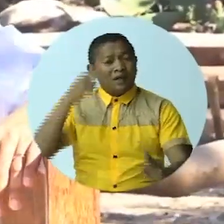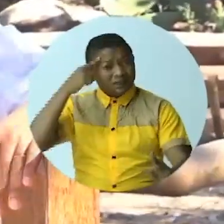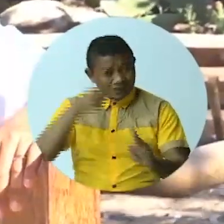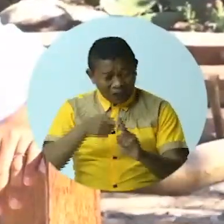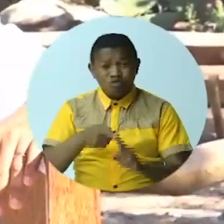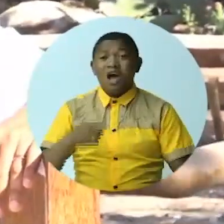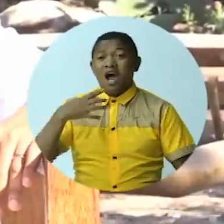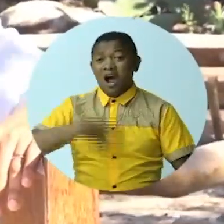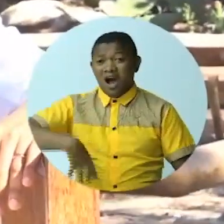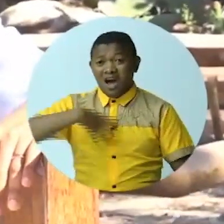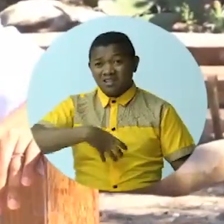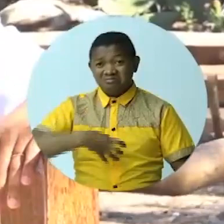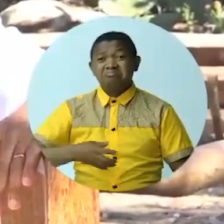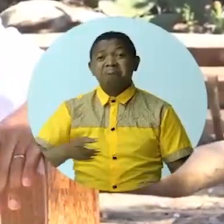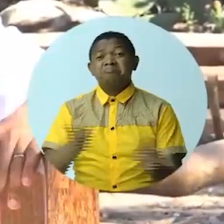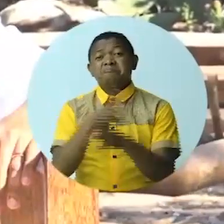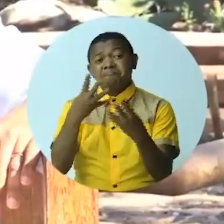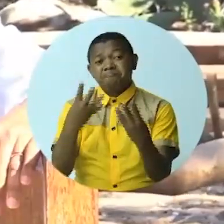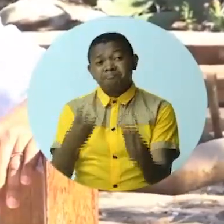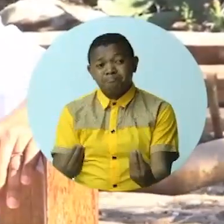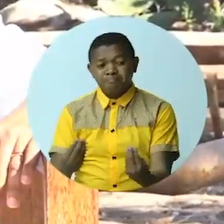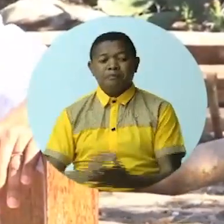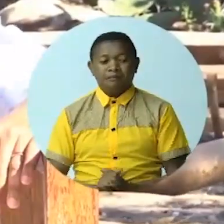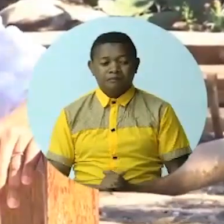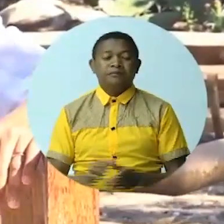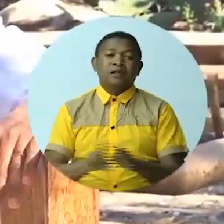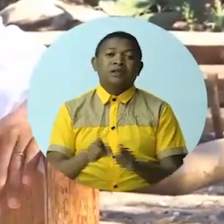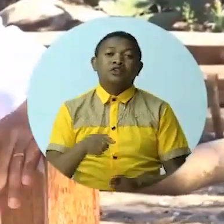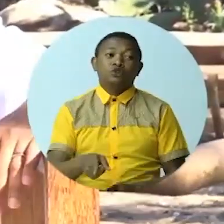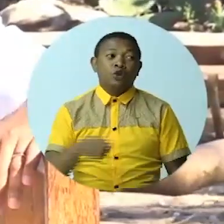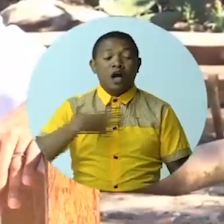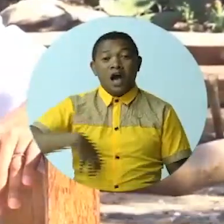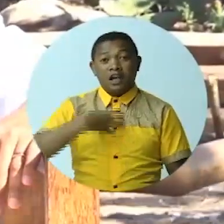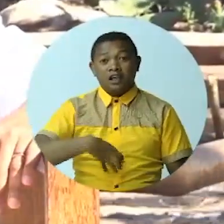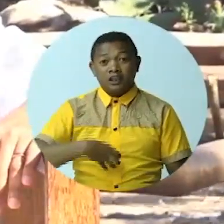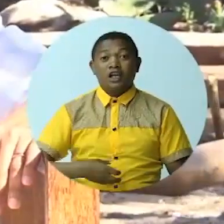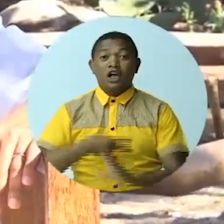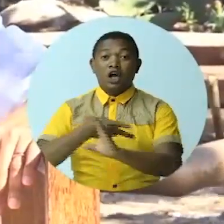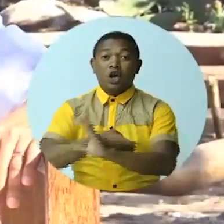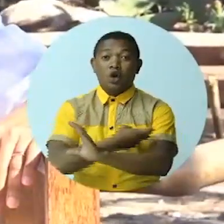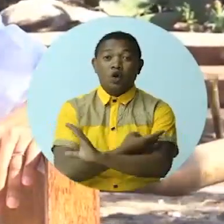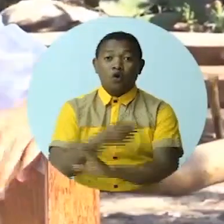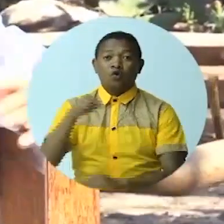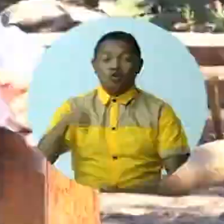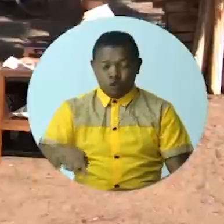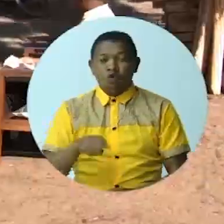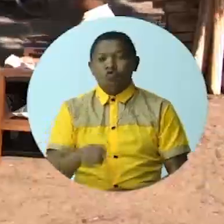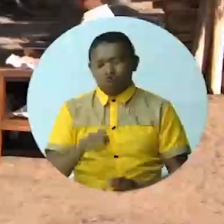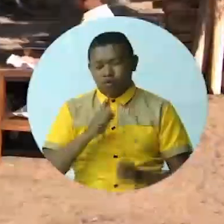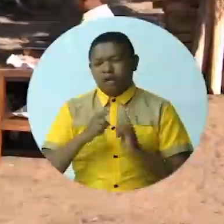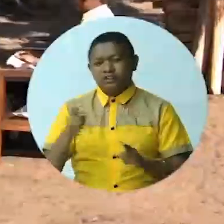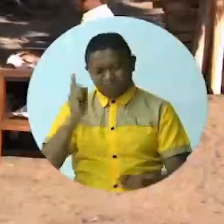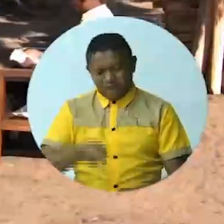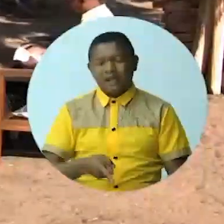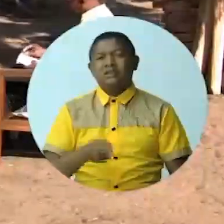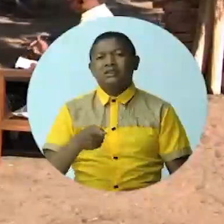eo andalam-pandry isena sika an'izany aretina coronavirus zany a ankehitriny atiatsimo tsika